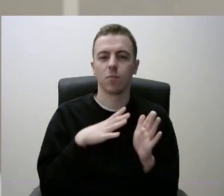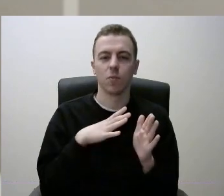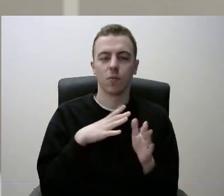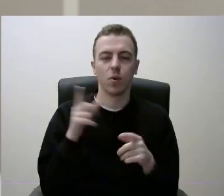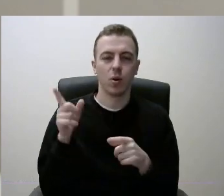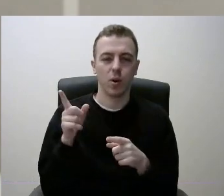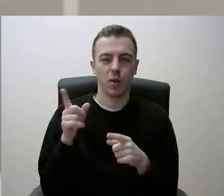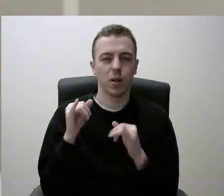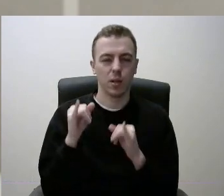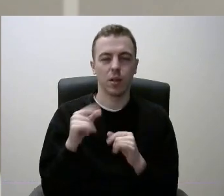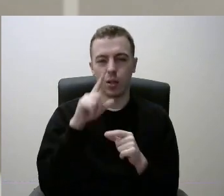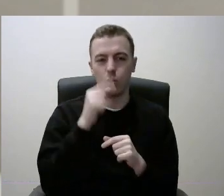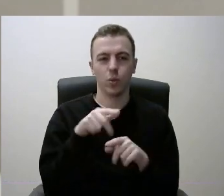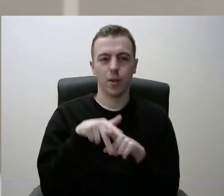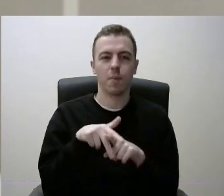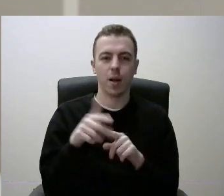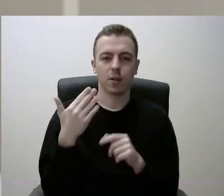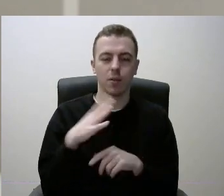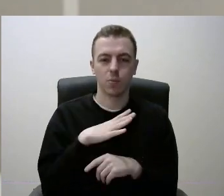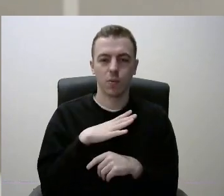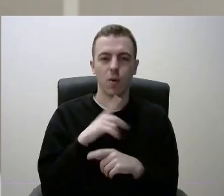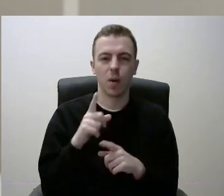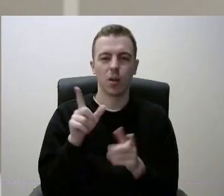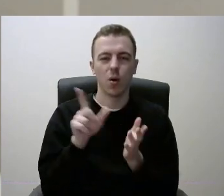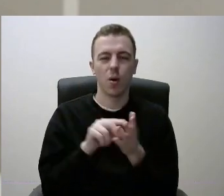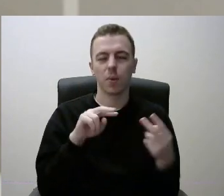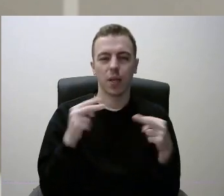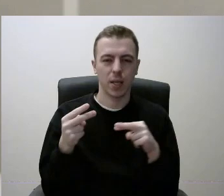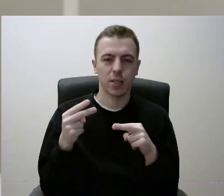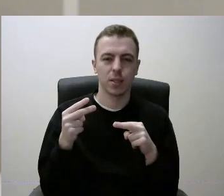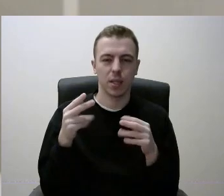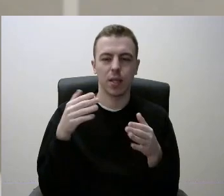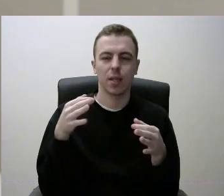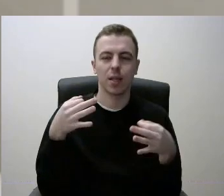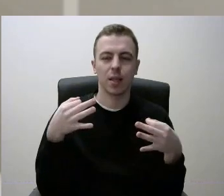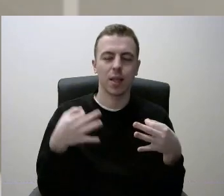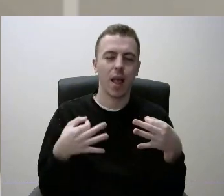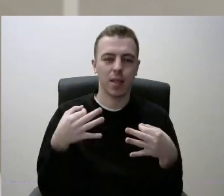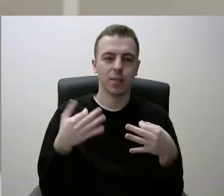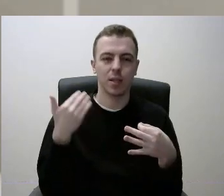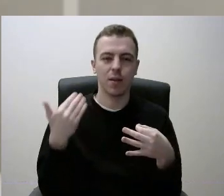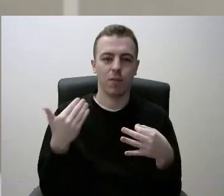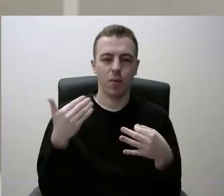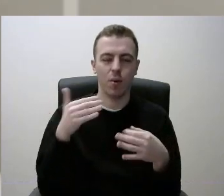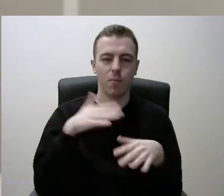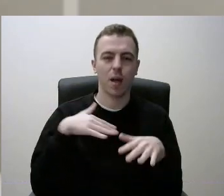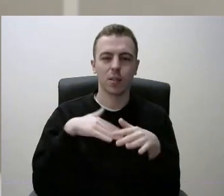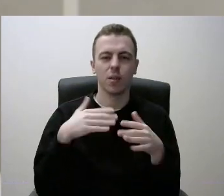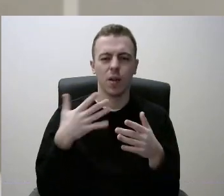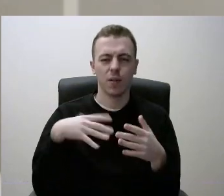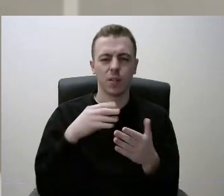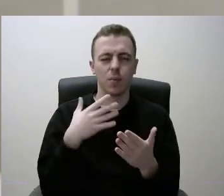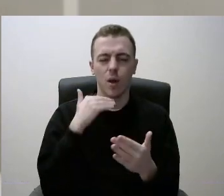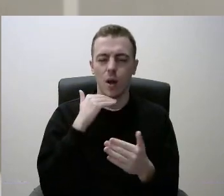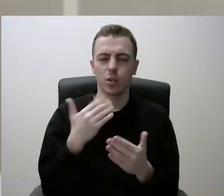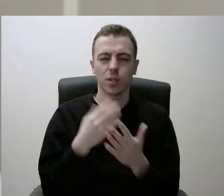tos liūdnesnės praktikos. Ir aš manyčiau, kad tikrai turėtų keistis teisinė bazė, kad žmonėms išreiškintiems aiškia savo poziciją, kad